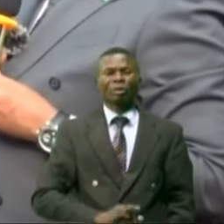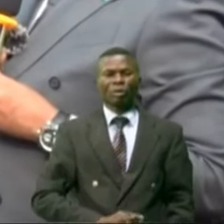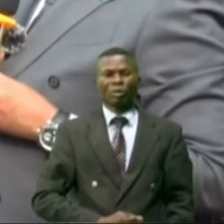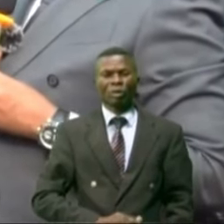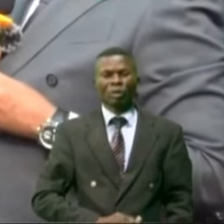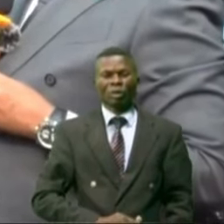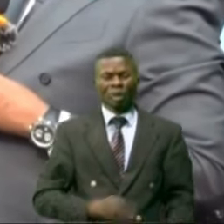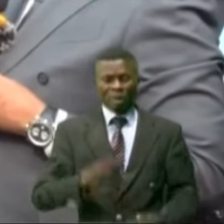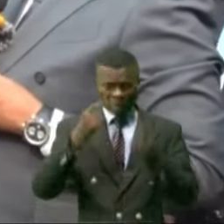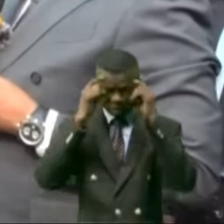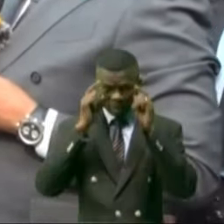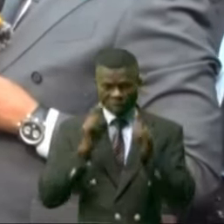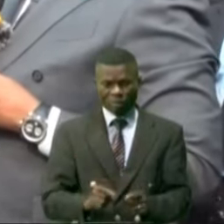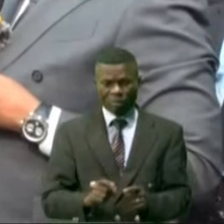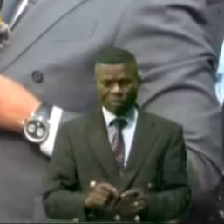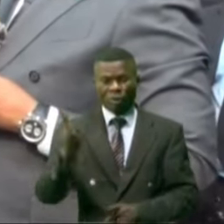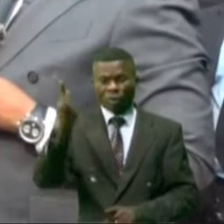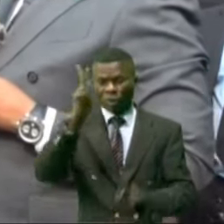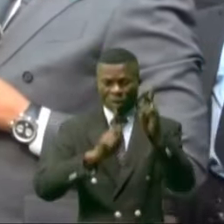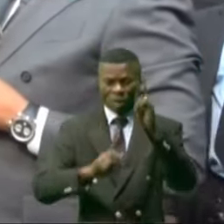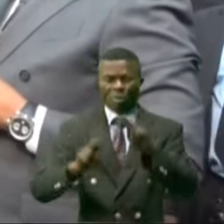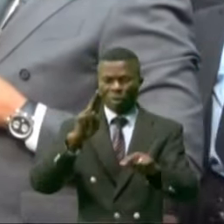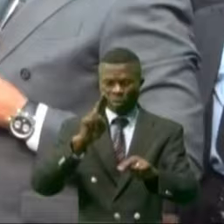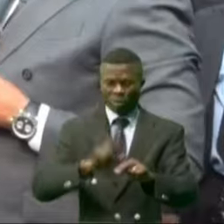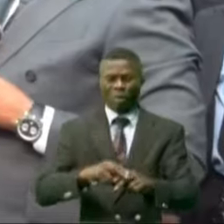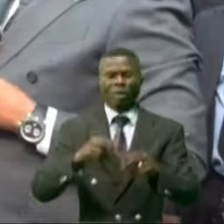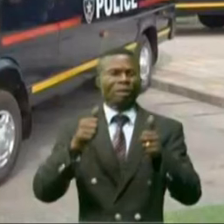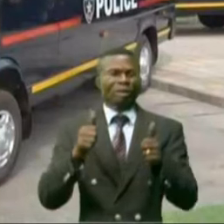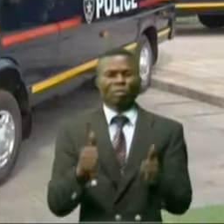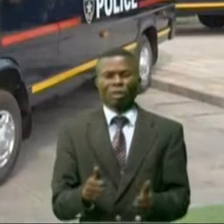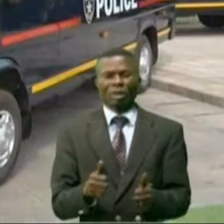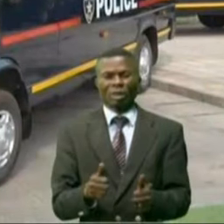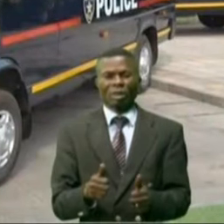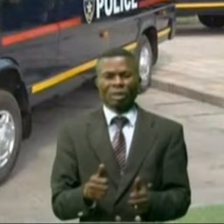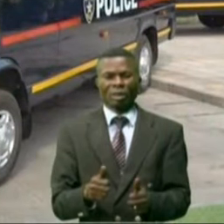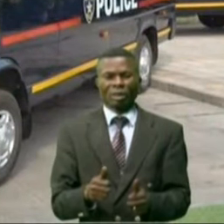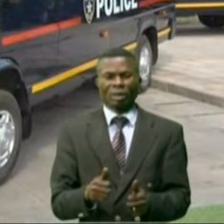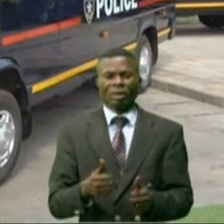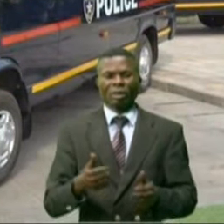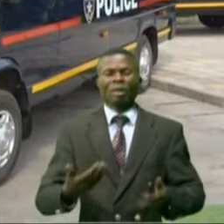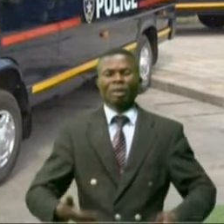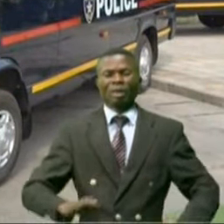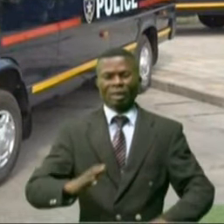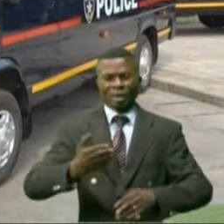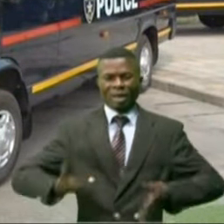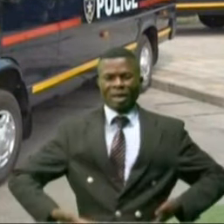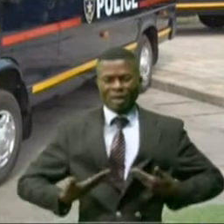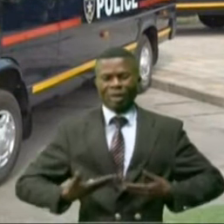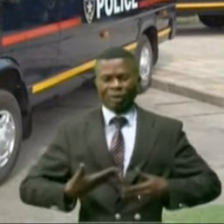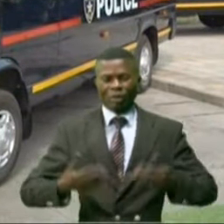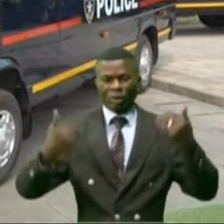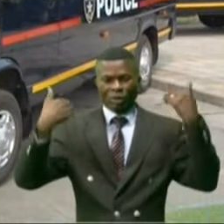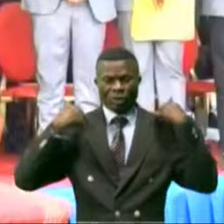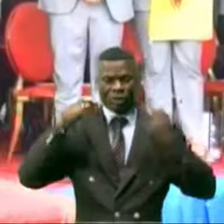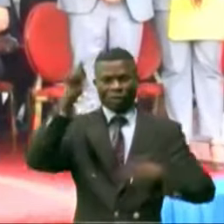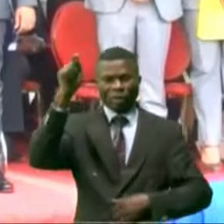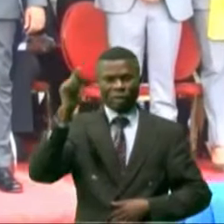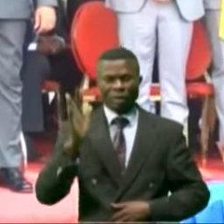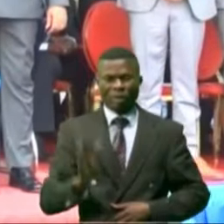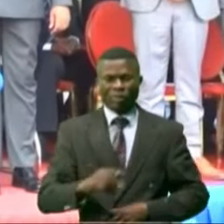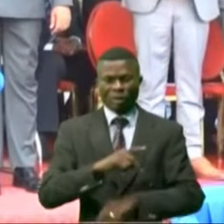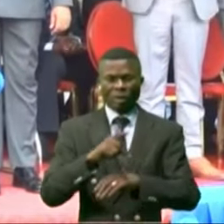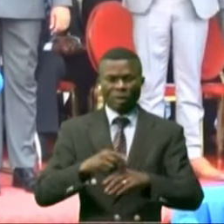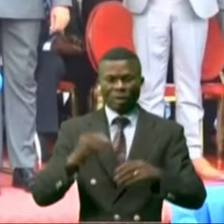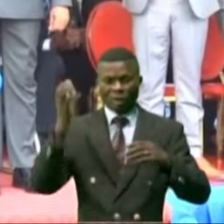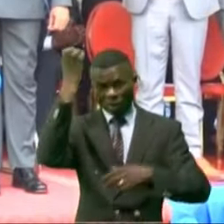qui tient à ce que son peuple soit protégé et sécurisé. Satisfait par ces gestes, le commissaire divisionnaire provincial, le